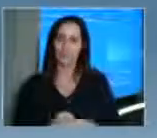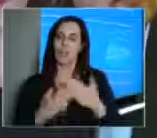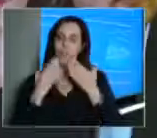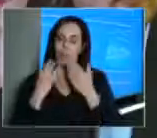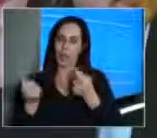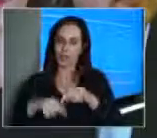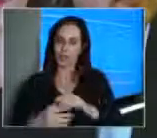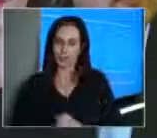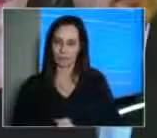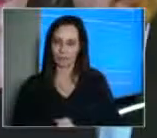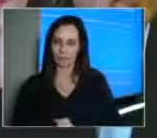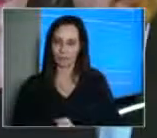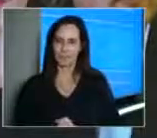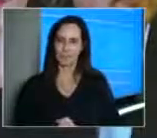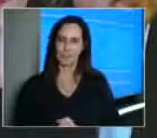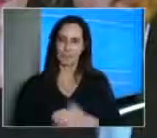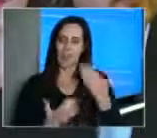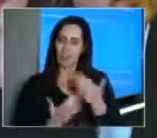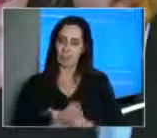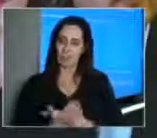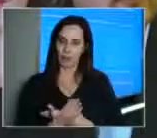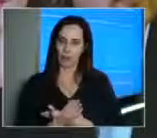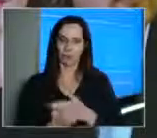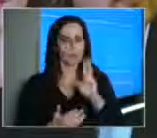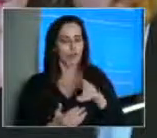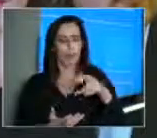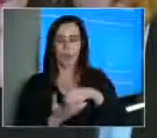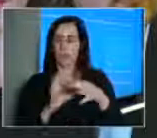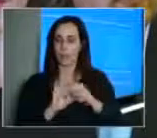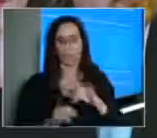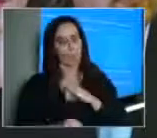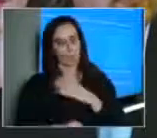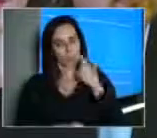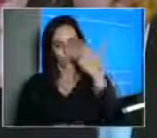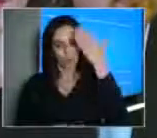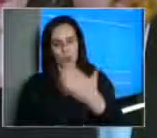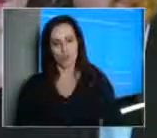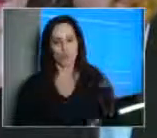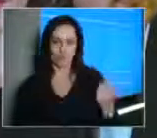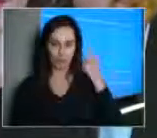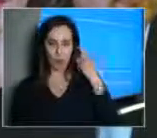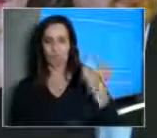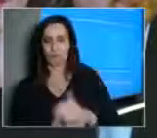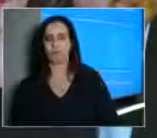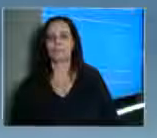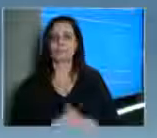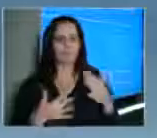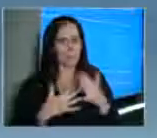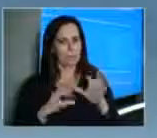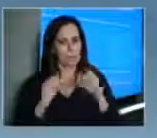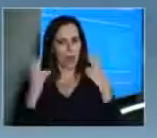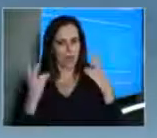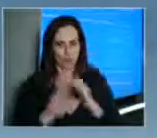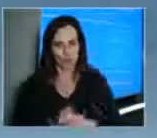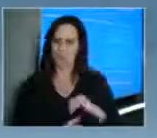תודה רבה. אני רק אוסיף, אם אפשר, שהמסמך עצמו זמין באתר האינטרנט שלנו. כל מי שמעוניין. אז אתם מוזמנים, שמעתם. מחקר בהחלט